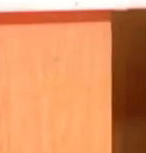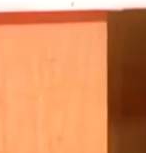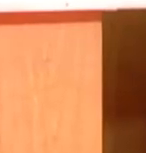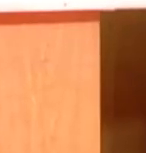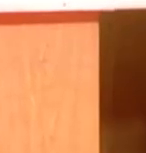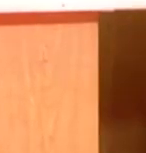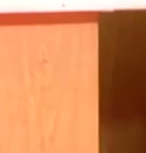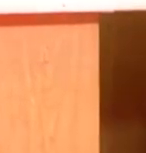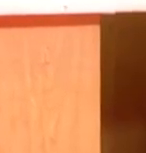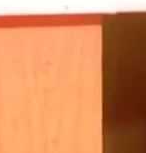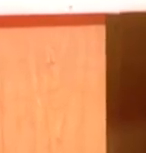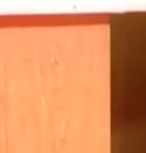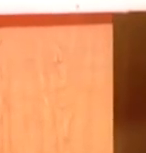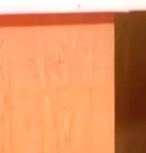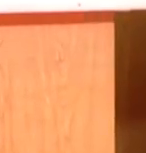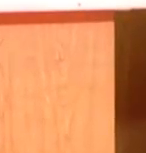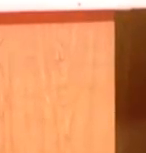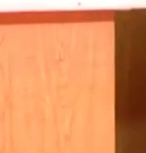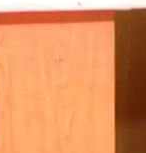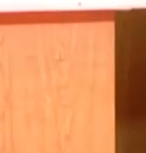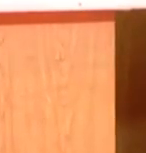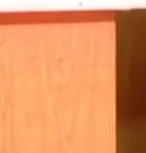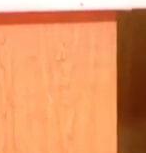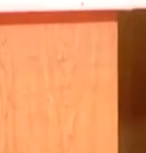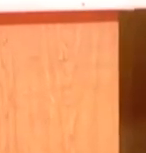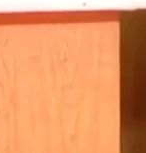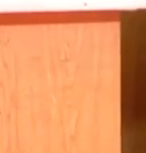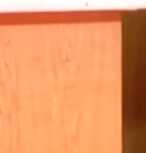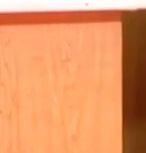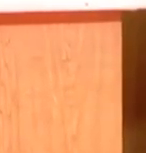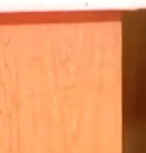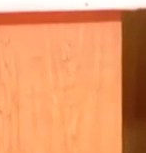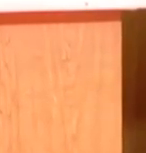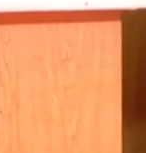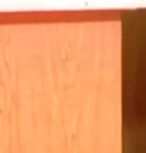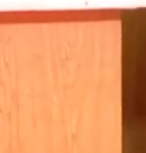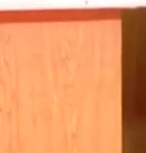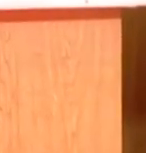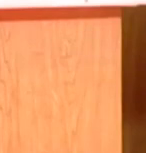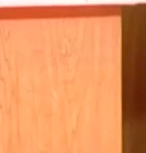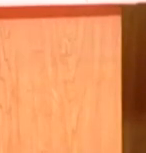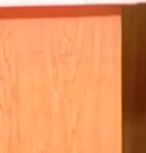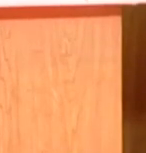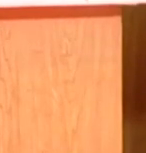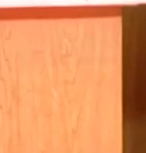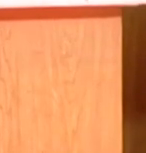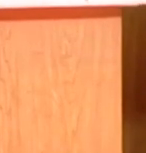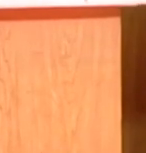Igan, mauna ka sa mga balita. Panoorin ang unang balita sa unang hirit. At iba pang award-winning news ka sa